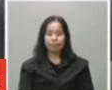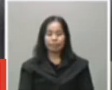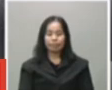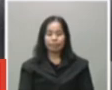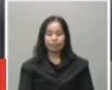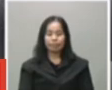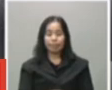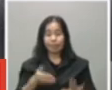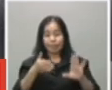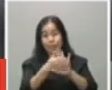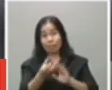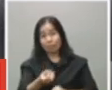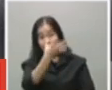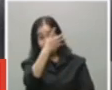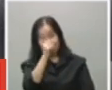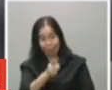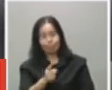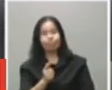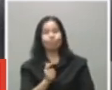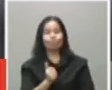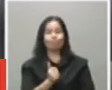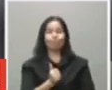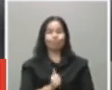ขึ้นชาร์ตผมได้จิบน้ำสักนิดนะ